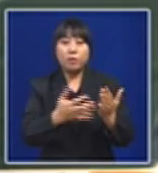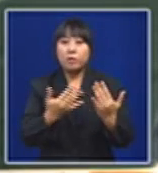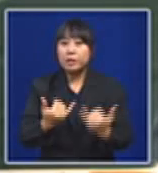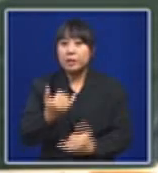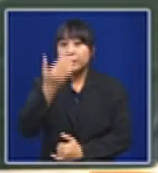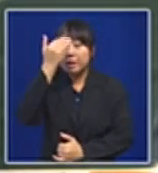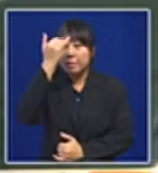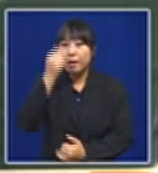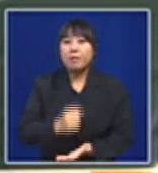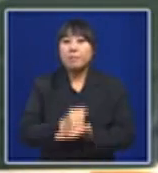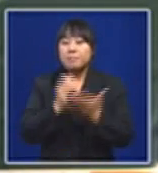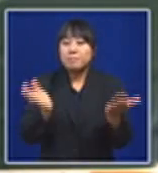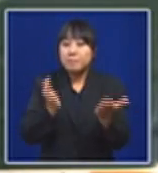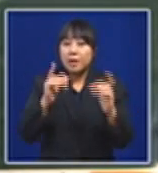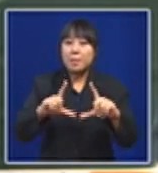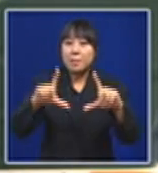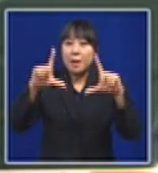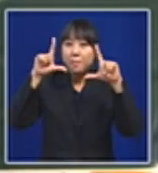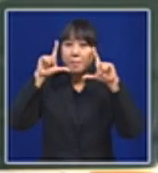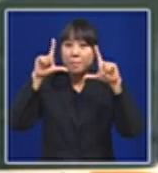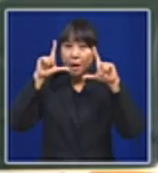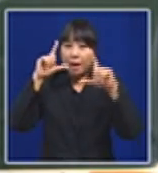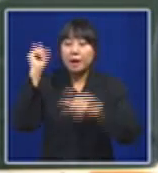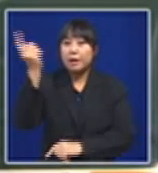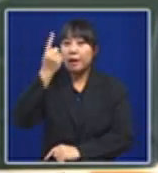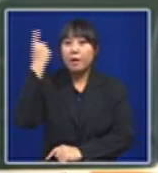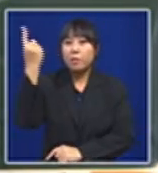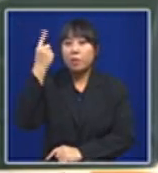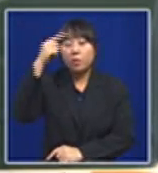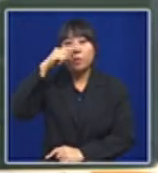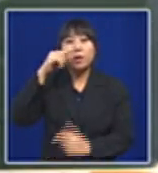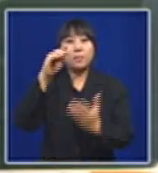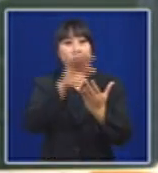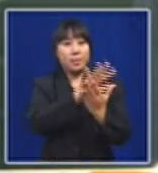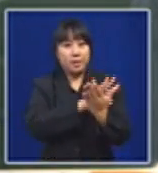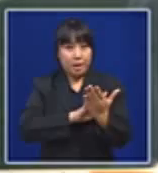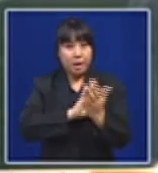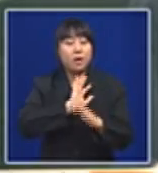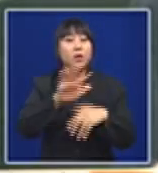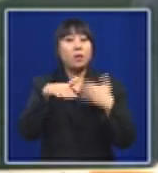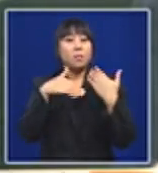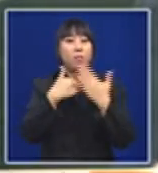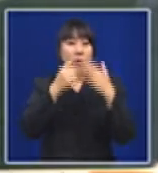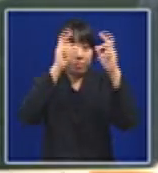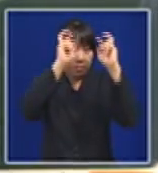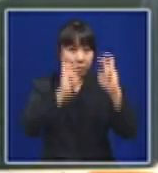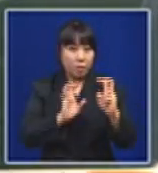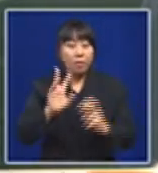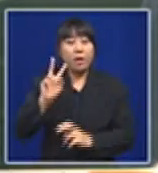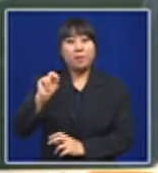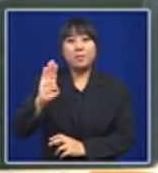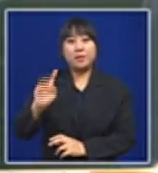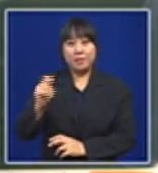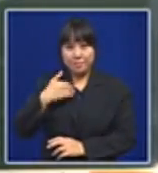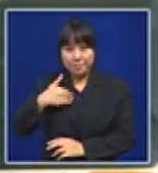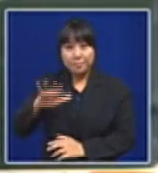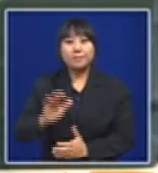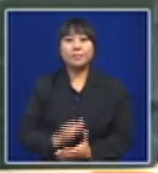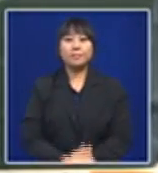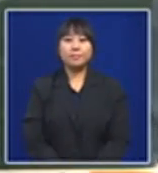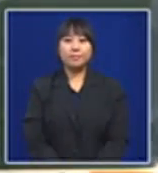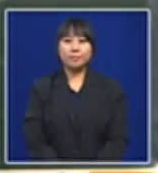ป็นการสร้างภาพลักษณ์ในเรื่องของการท่องเที่ยวของประเทศไทยและทั้งหมดนี้คือทุกประเด็นกับ NBT สวัสดีครับ